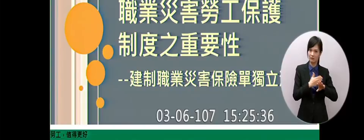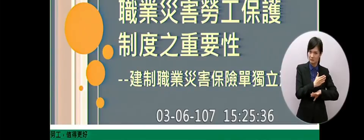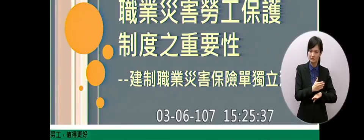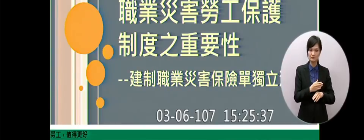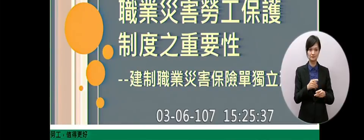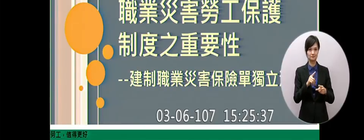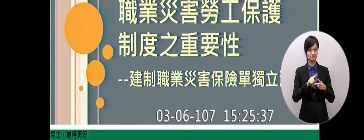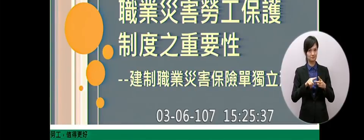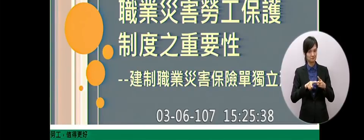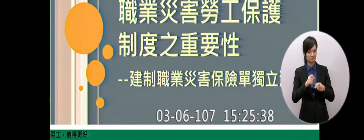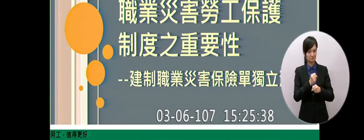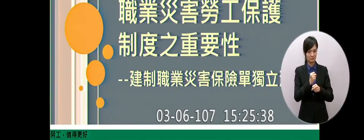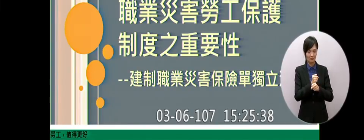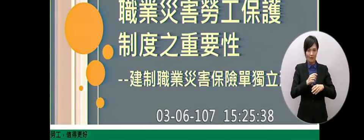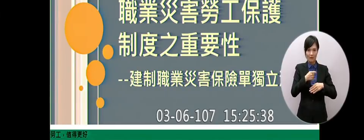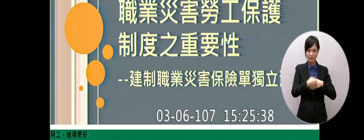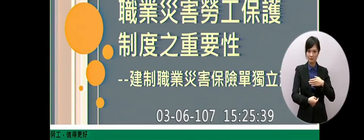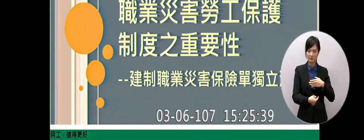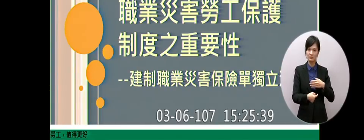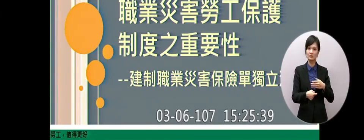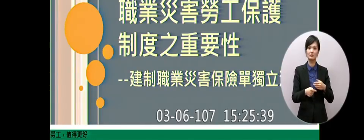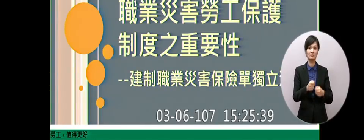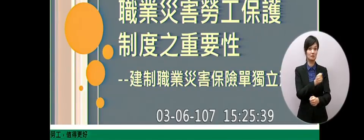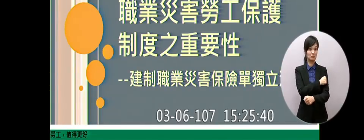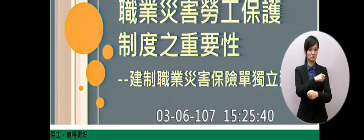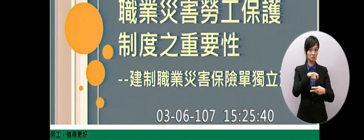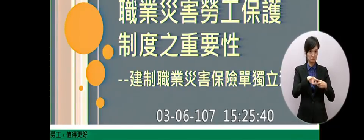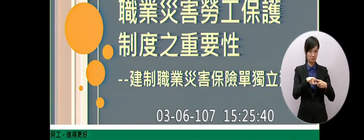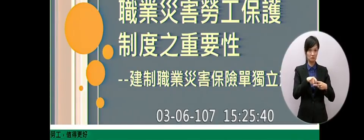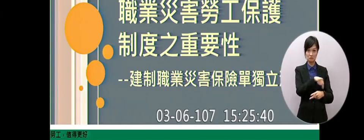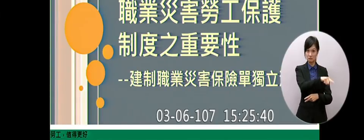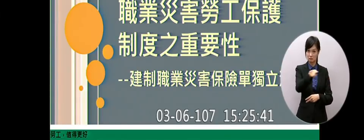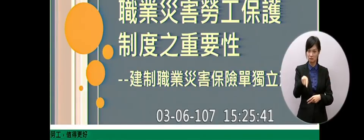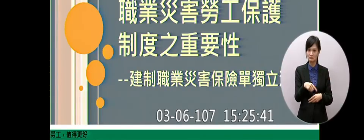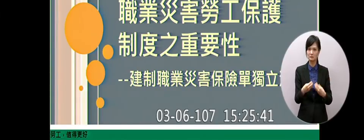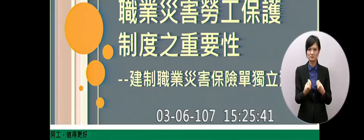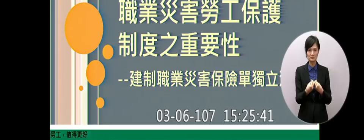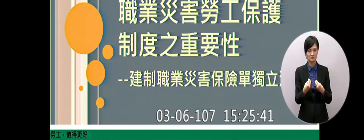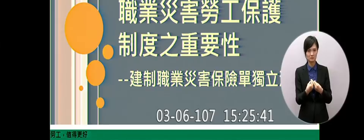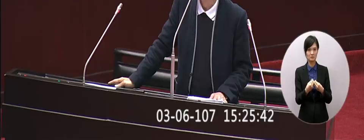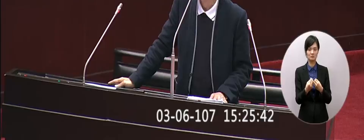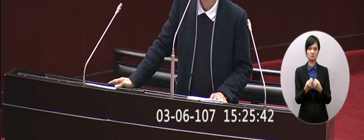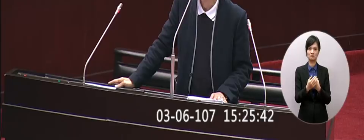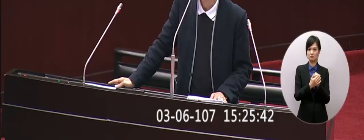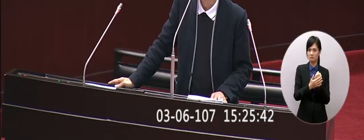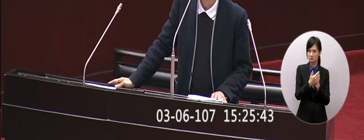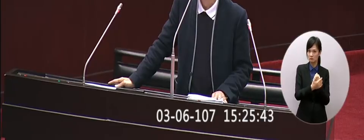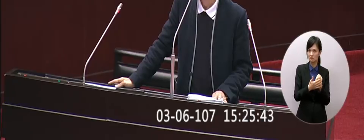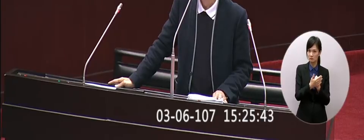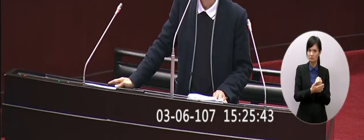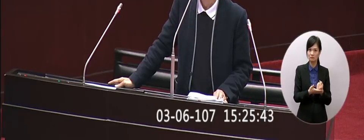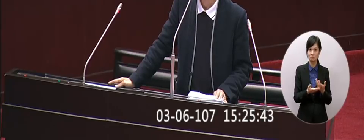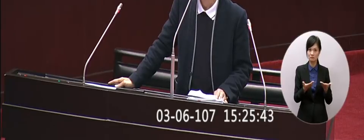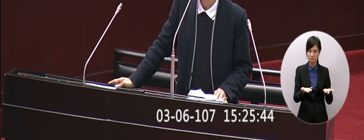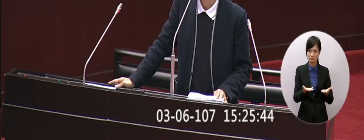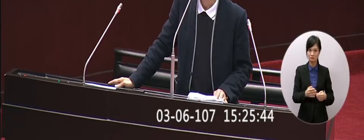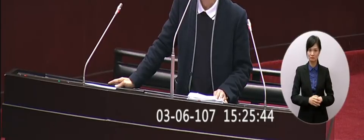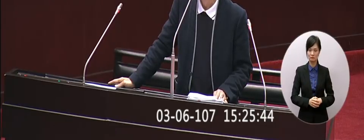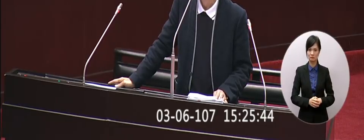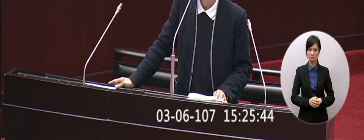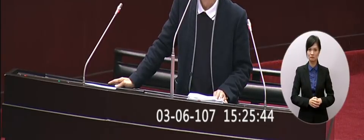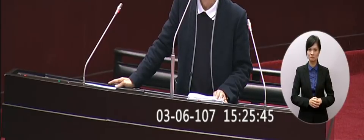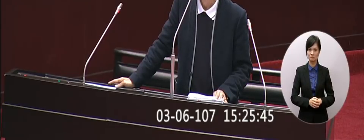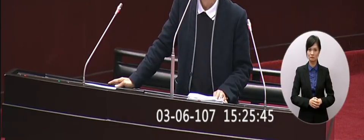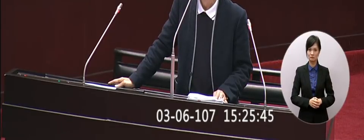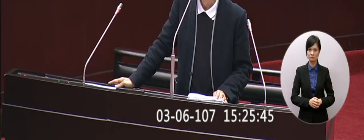让他得到适合、适性、适法，得到一个保障，得到一个保护。我们从